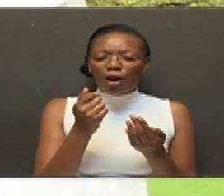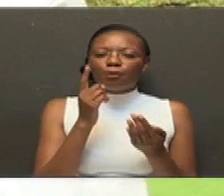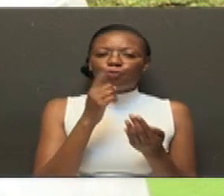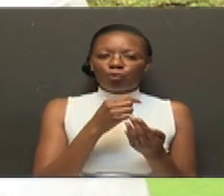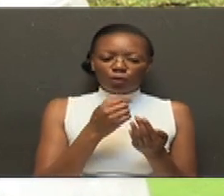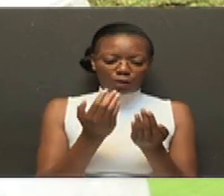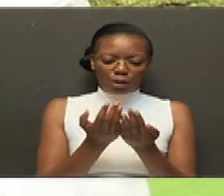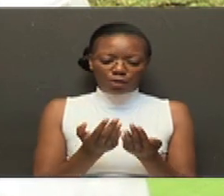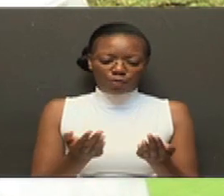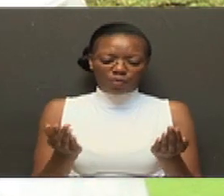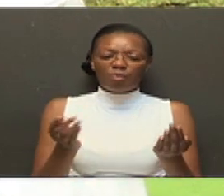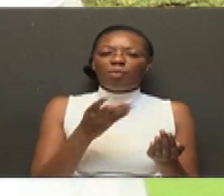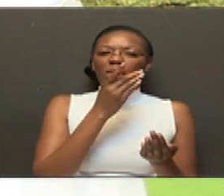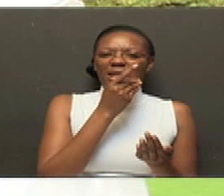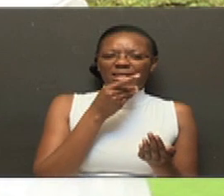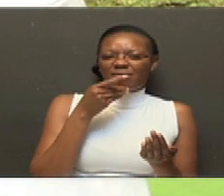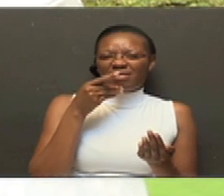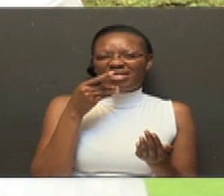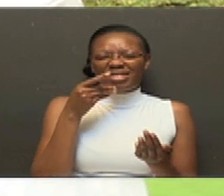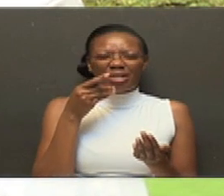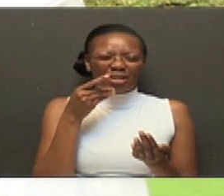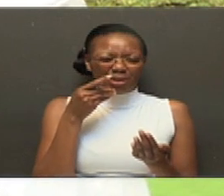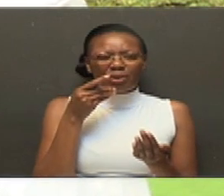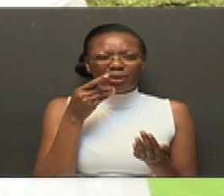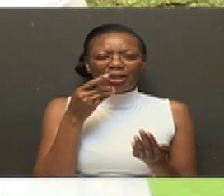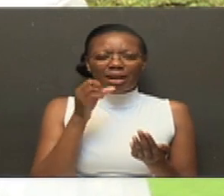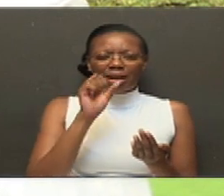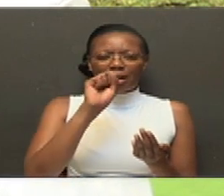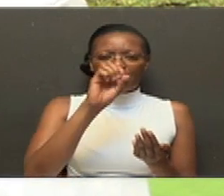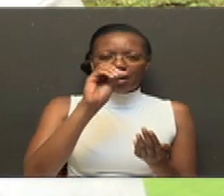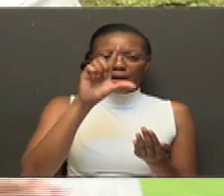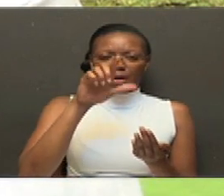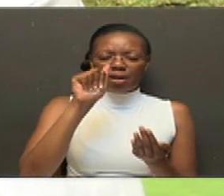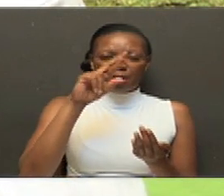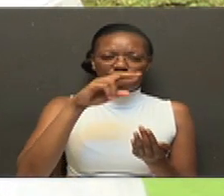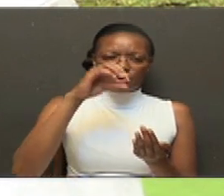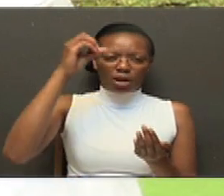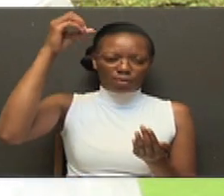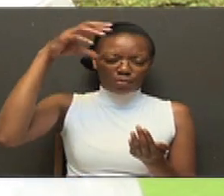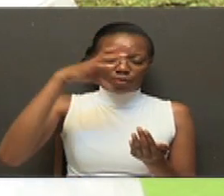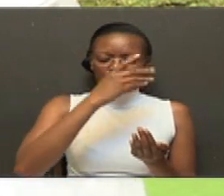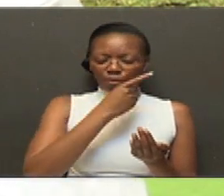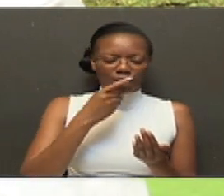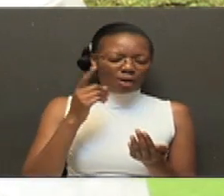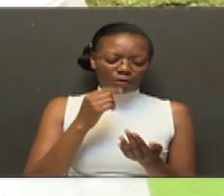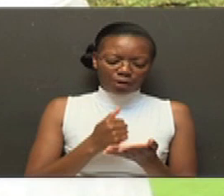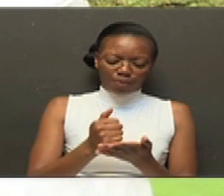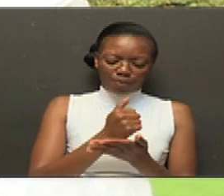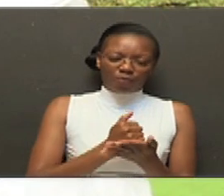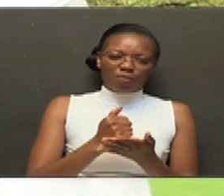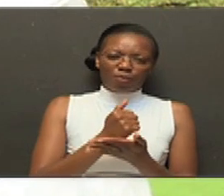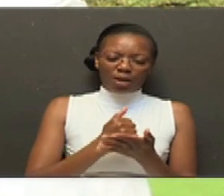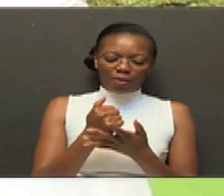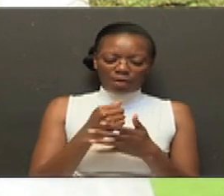mpaka kiwango fulani, alafu sasa ndio tunawatumia, tunawasiaga wanakuwa unga ama